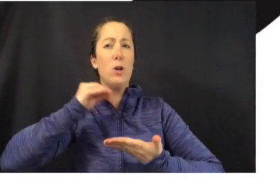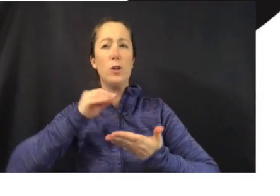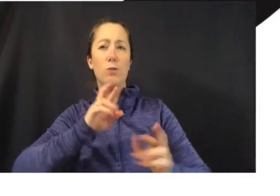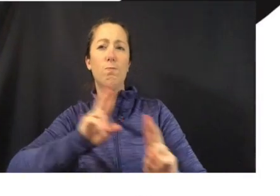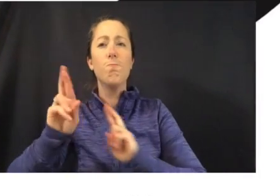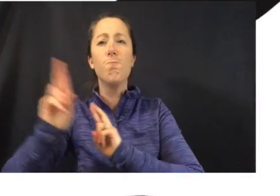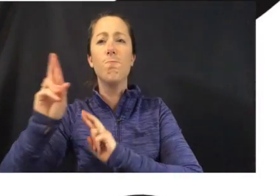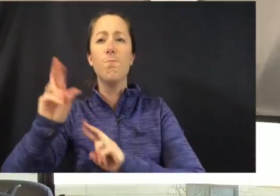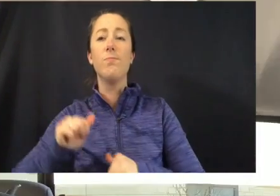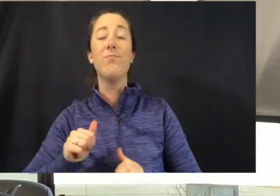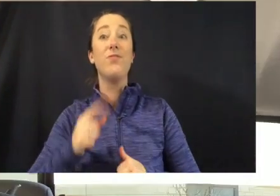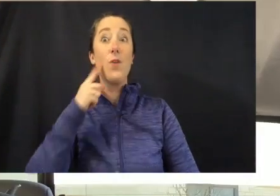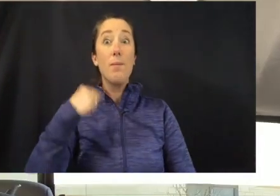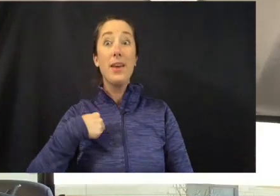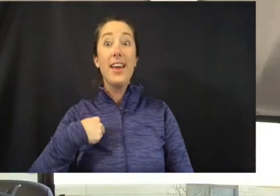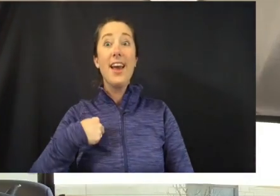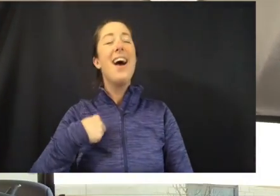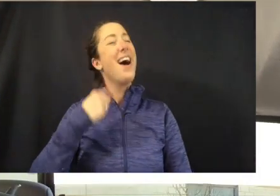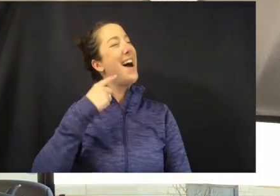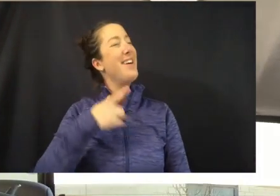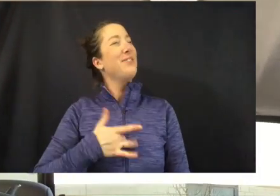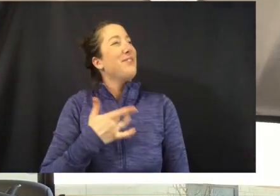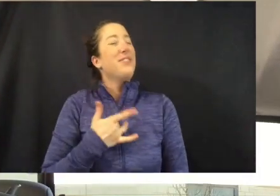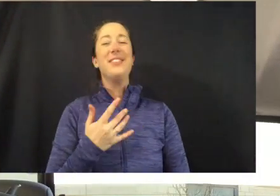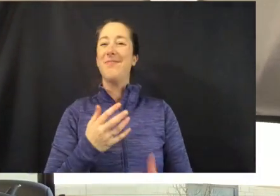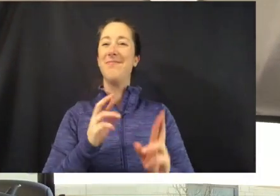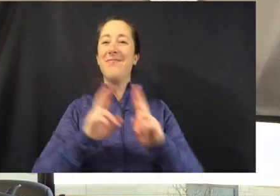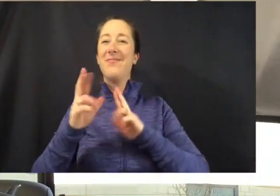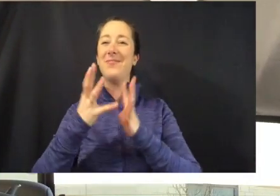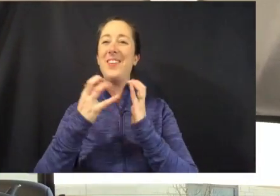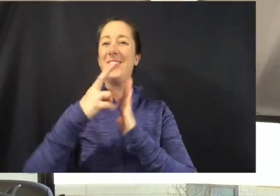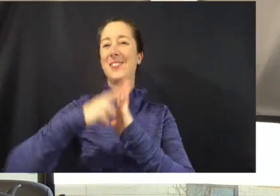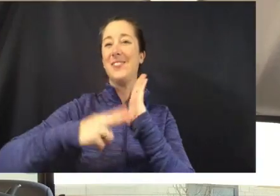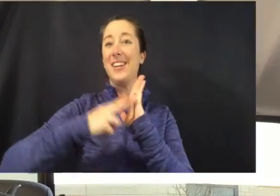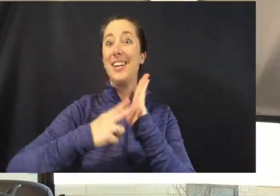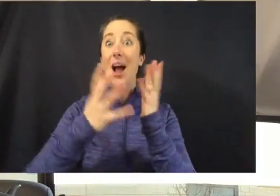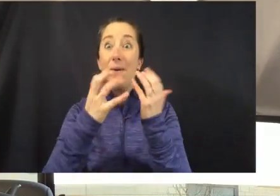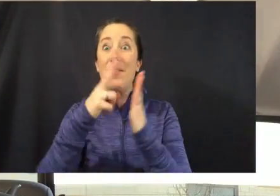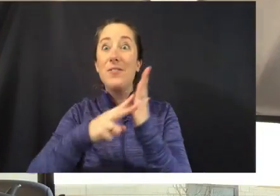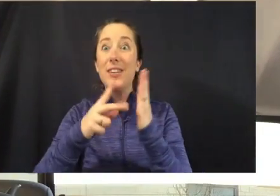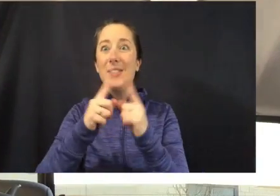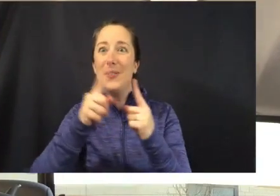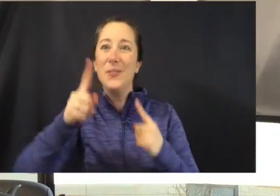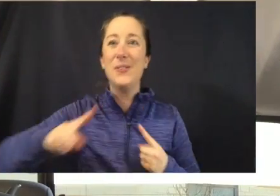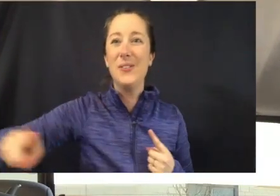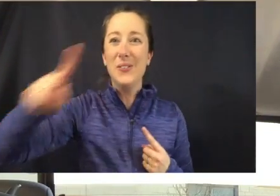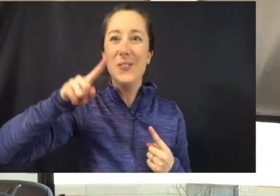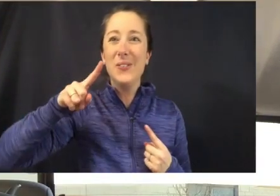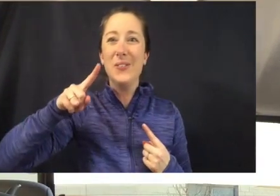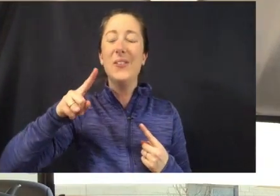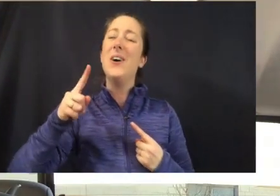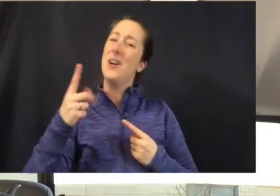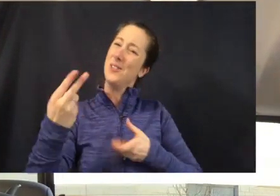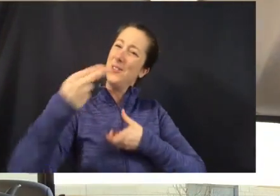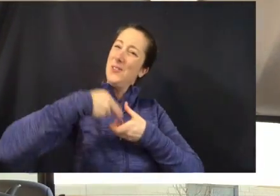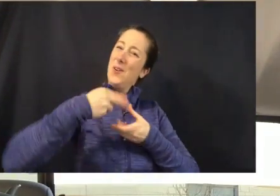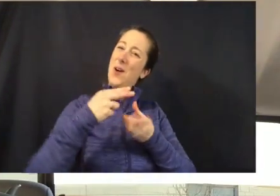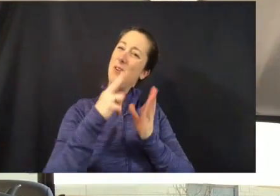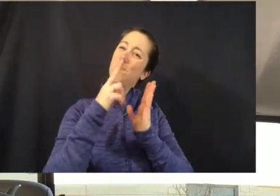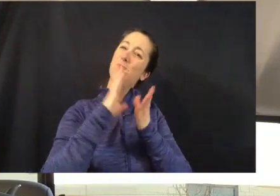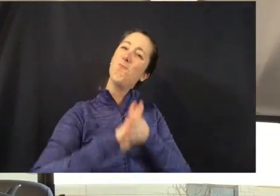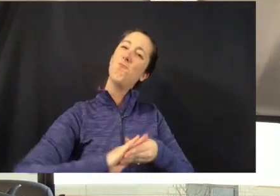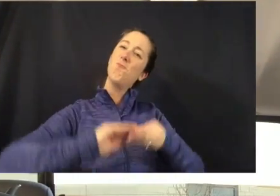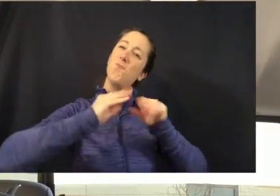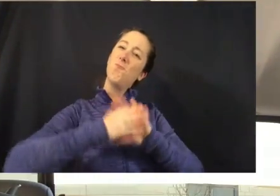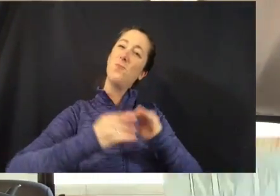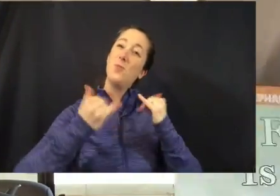à apprendre? Ça commence avec une question. Qu'est-ce que je peux faire aujourd'hui pour apprendre le mieux possible? Moi, j'ai envie